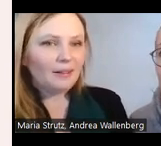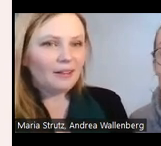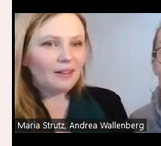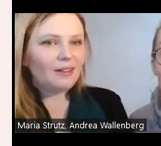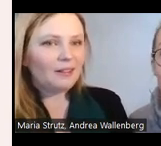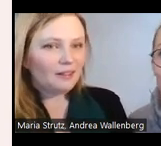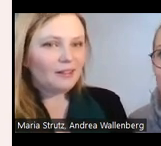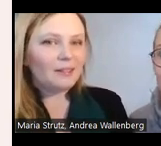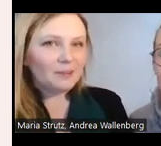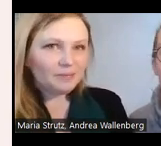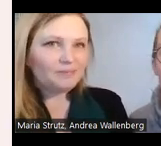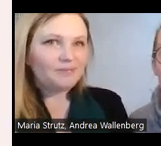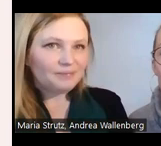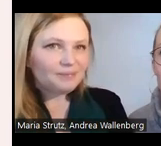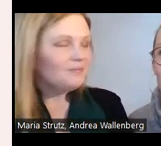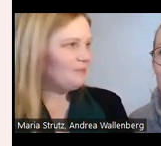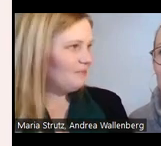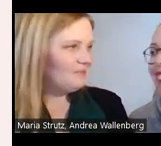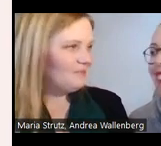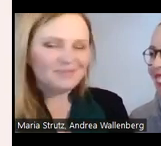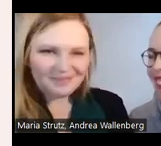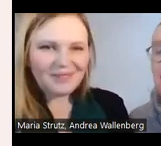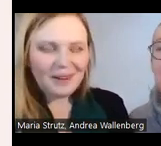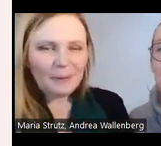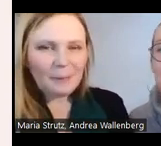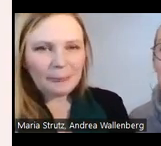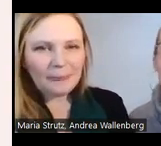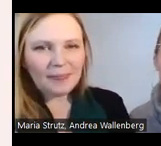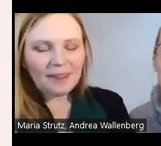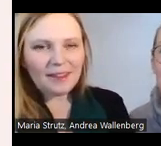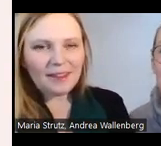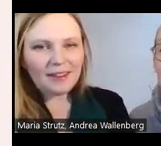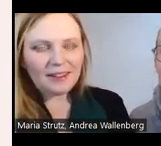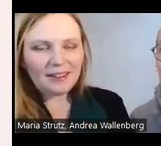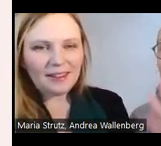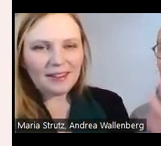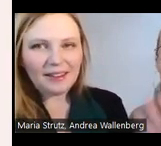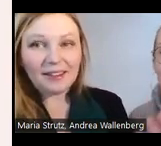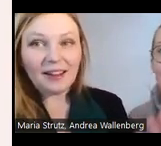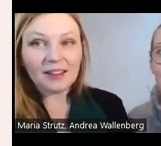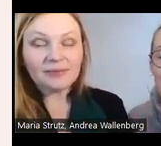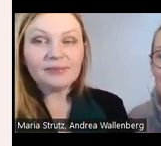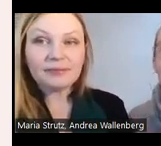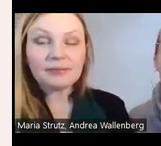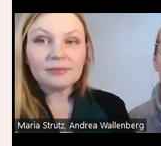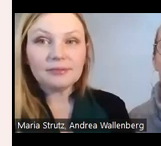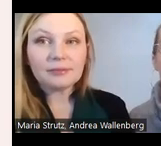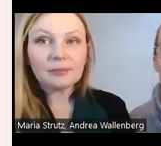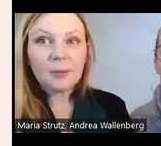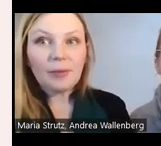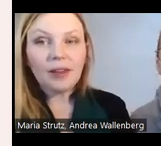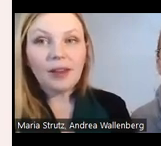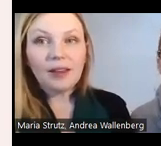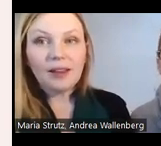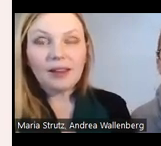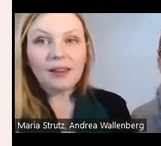för flanellografen. Tycker att den ska komma tillbaka i verksamheterna. För det blir så väldigt tydligt. Barnen kan få vara med och sätta upp bilderna. Man kan